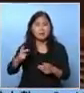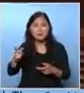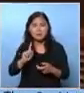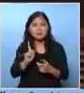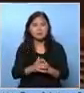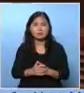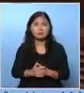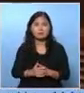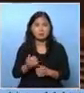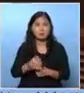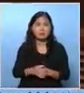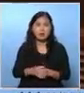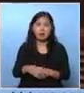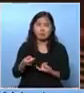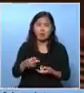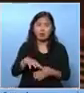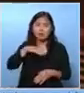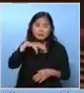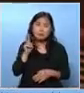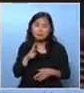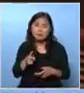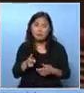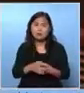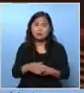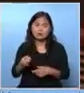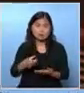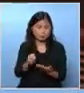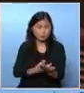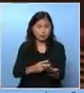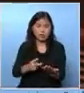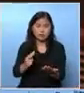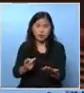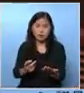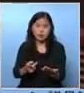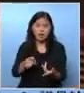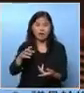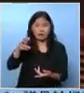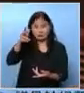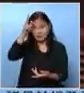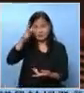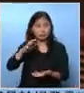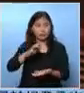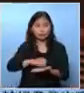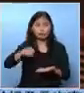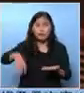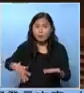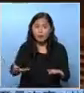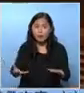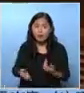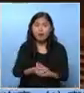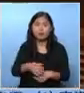多啦咁。咁唔通兩個禮拜翻嚟呢條議案，政府會收翻咩？唔通兩個禮拜翻